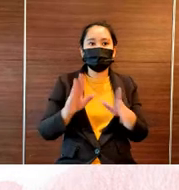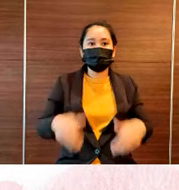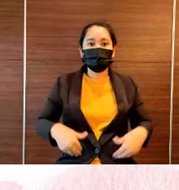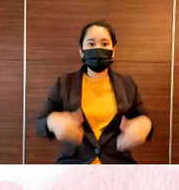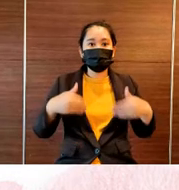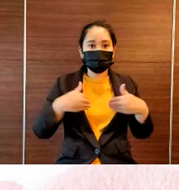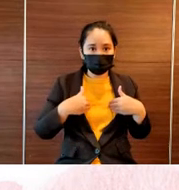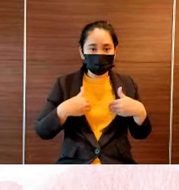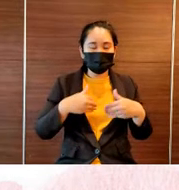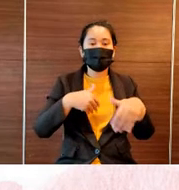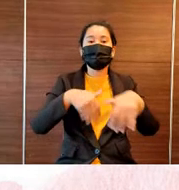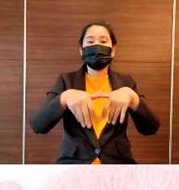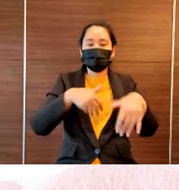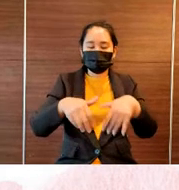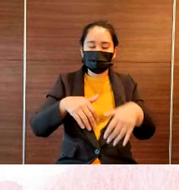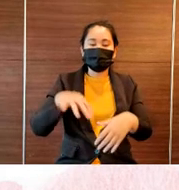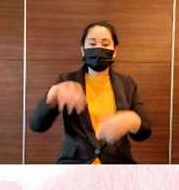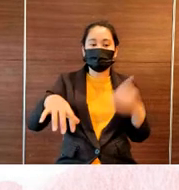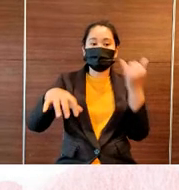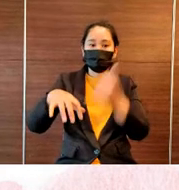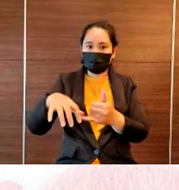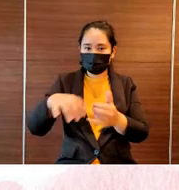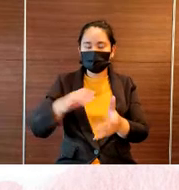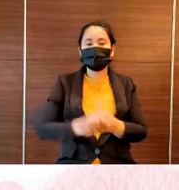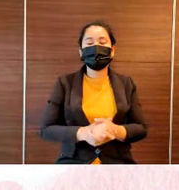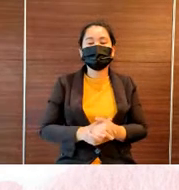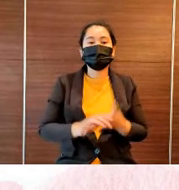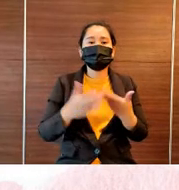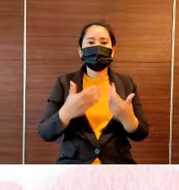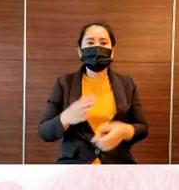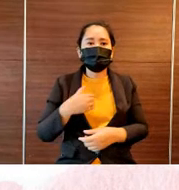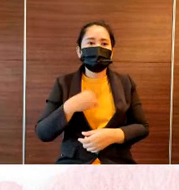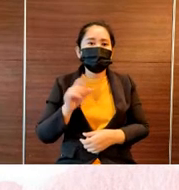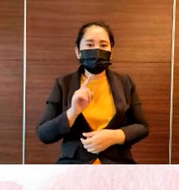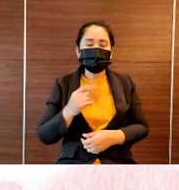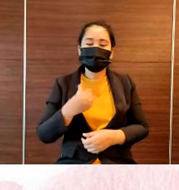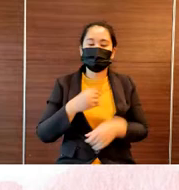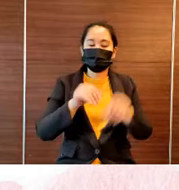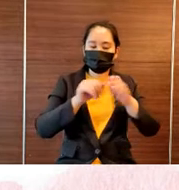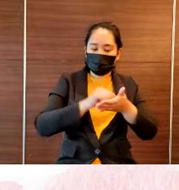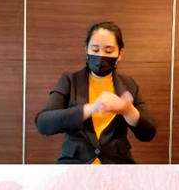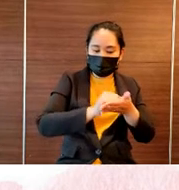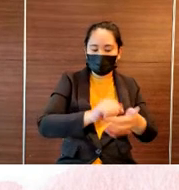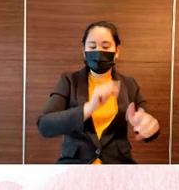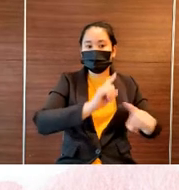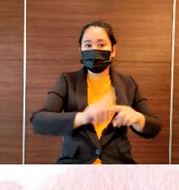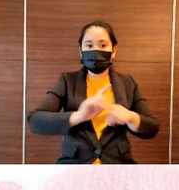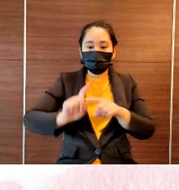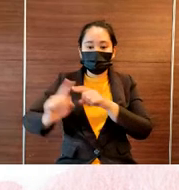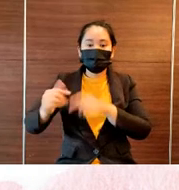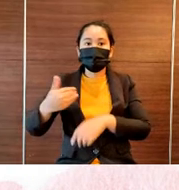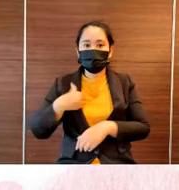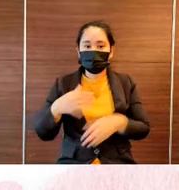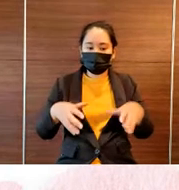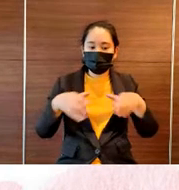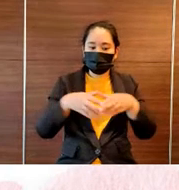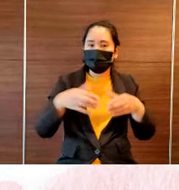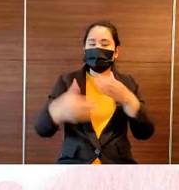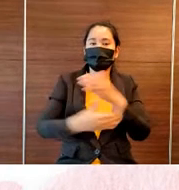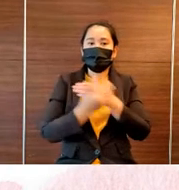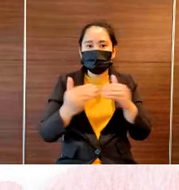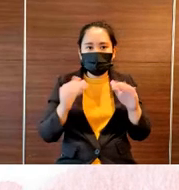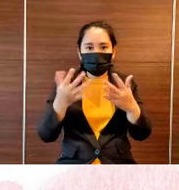ผู้รับบริการอันนี้ก็ตรงไปตรงมานะครับนะนอกจากนี้ต้องมีบริการหลากหลายนะครับนะที่กลุ่มชายขอบต้อง